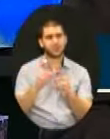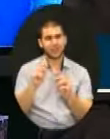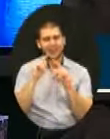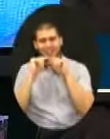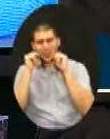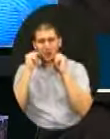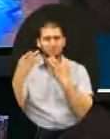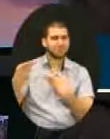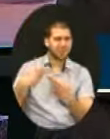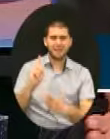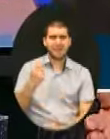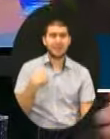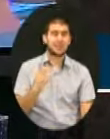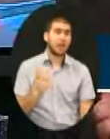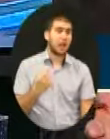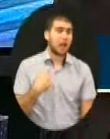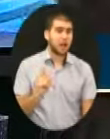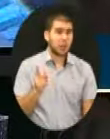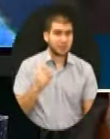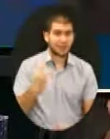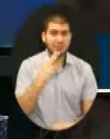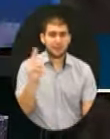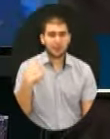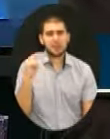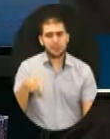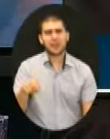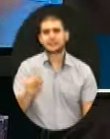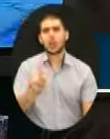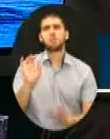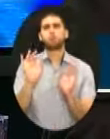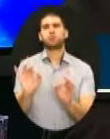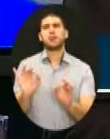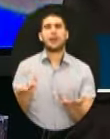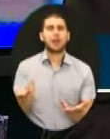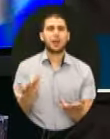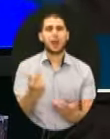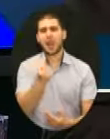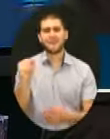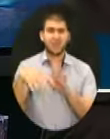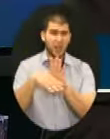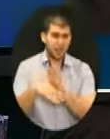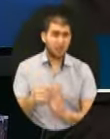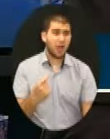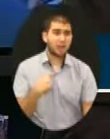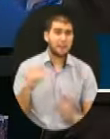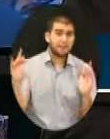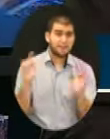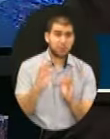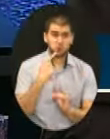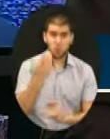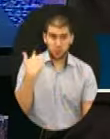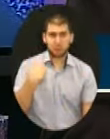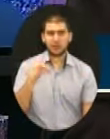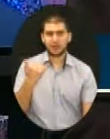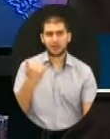חיוכים מהדדיים, אבל אני לא... אני לא צריך לתת לו הבטחה, אני באתי לכנסת לא כדי להפר את הכללים, אני בניגוד אולי למה שנאמר לפני כן,